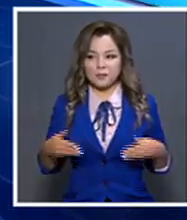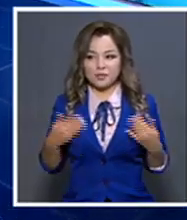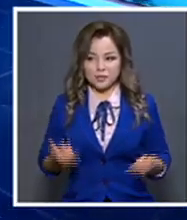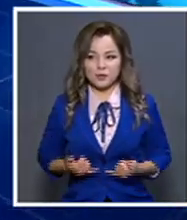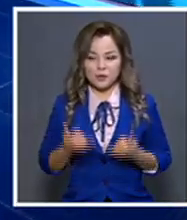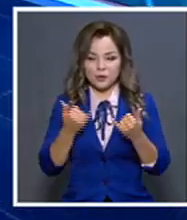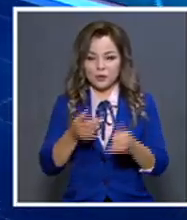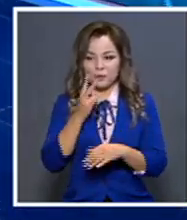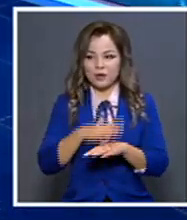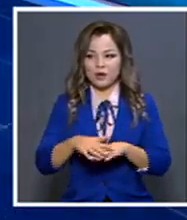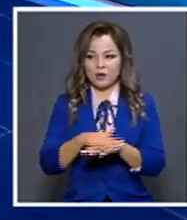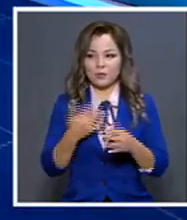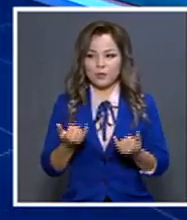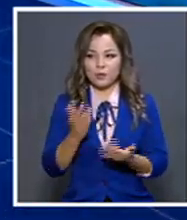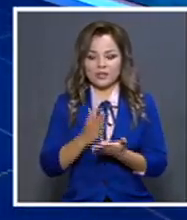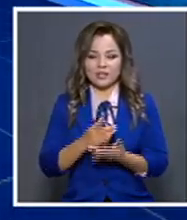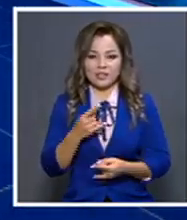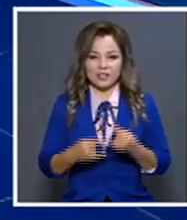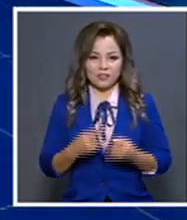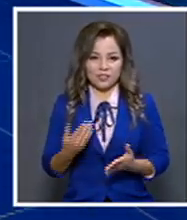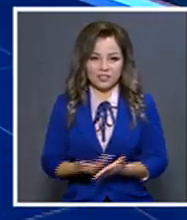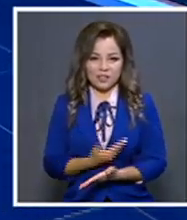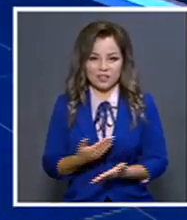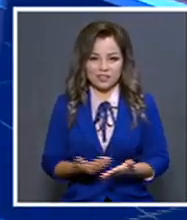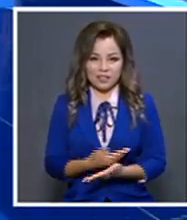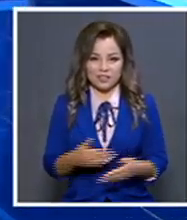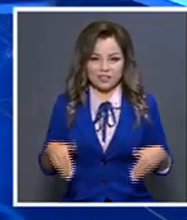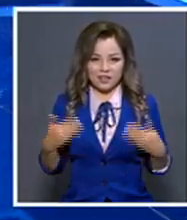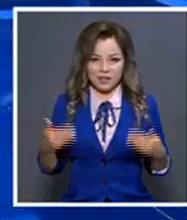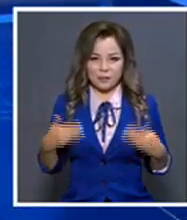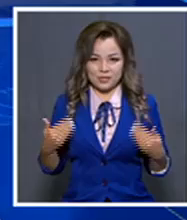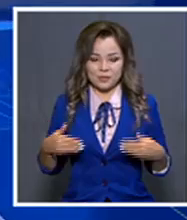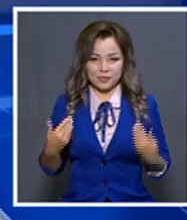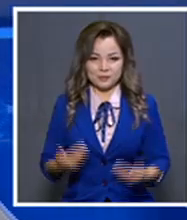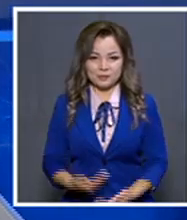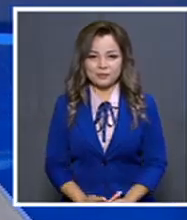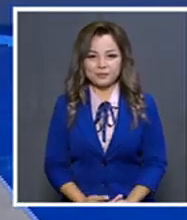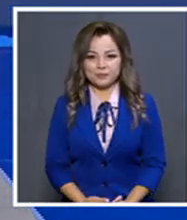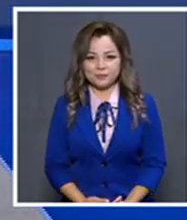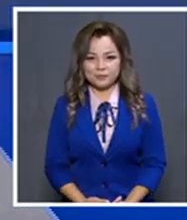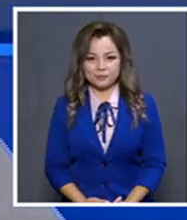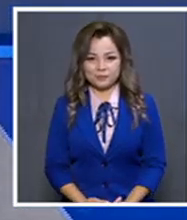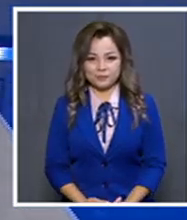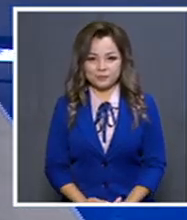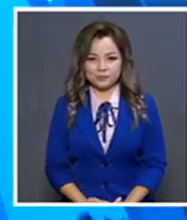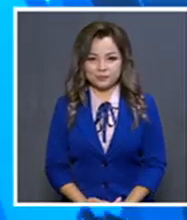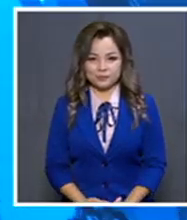Ассаламу алейкум, ардақты ағайын, тікелей эфирде ақпарат, студияда Шерхан Жамбулұлы және сурдо аудармашы Шырын Жанғабыл.